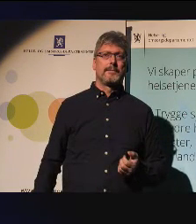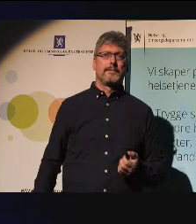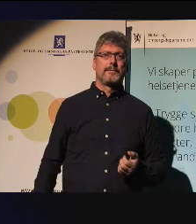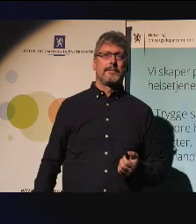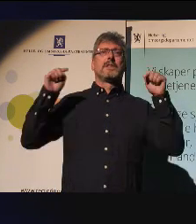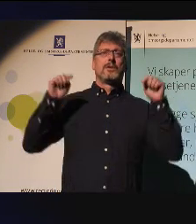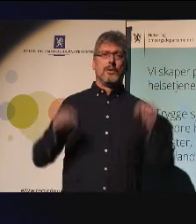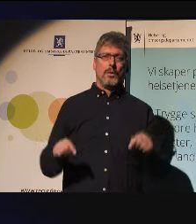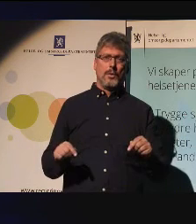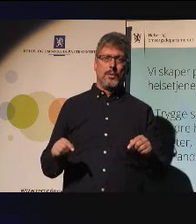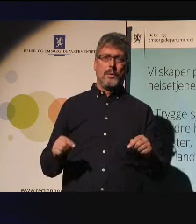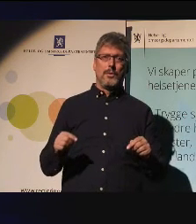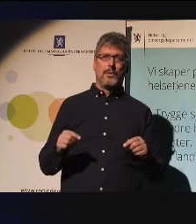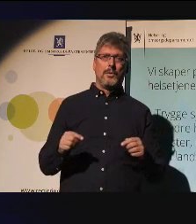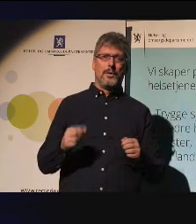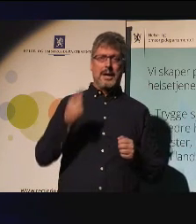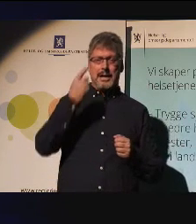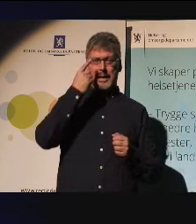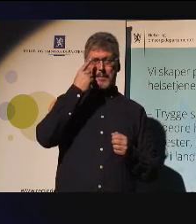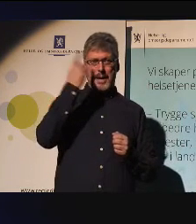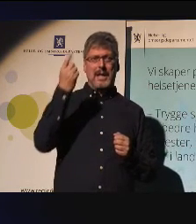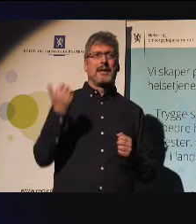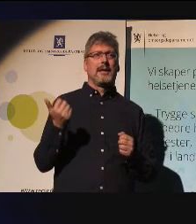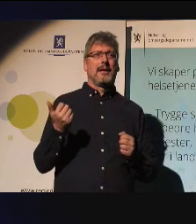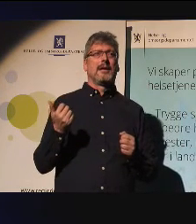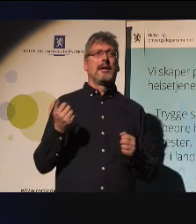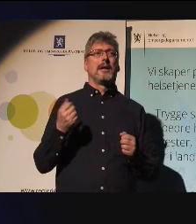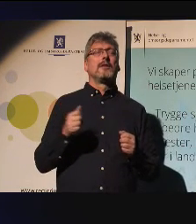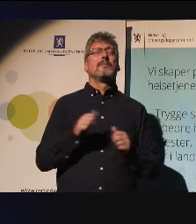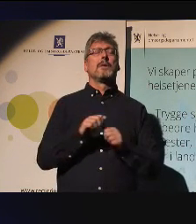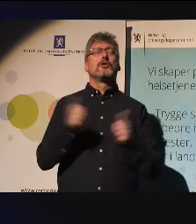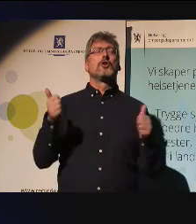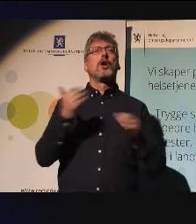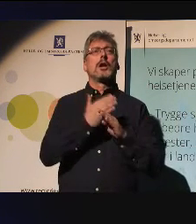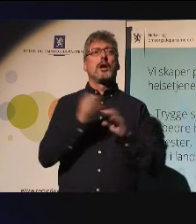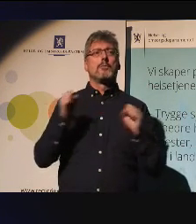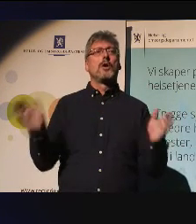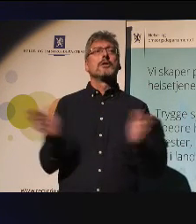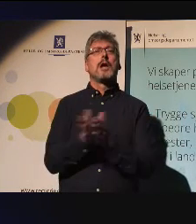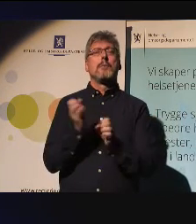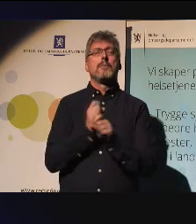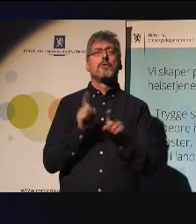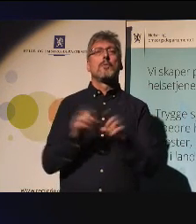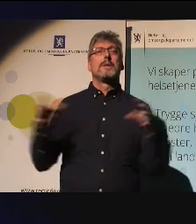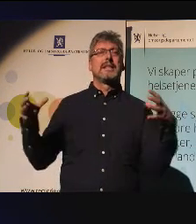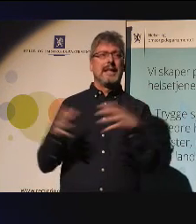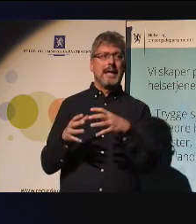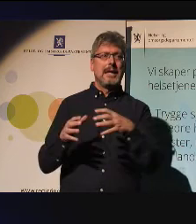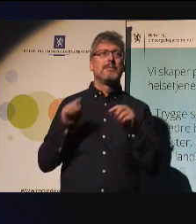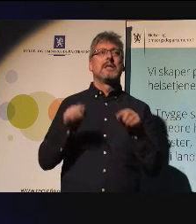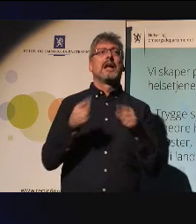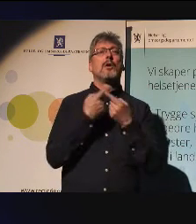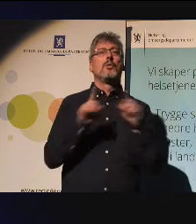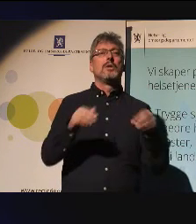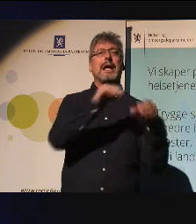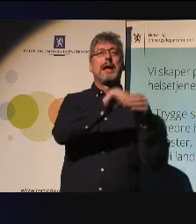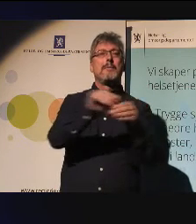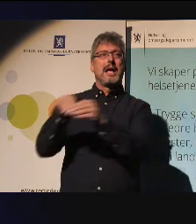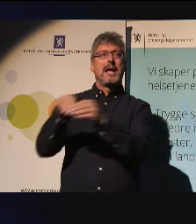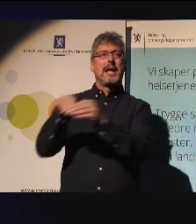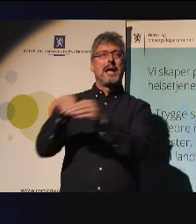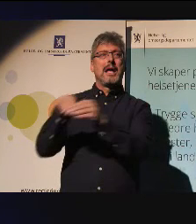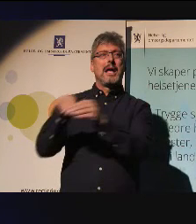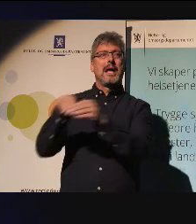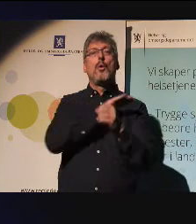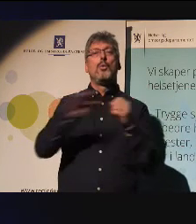Nå mener vi at de må begynne i større grad å samarbeide som team, der de ulike medlemmene utfyller hverandre